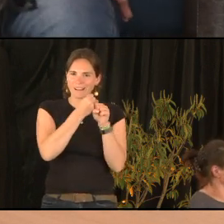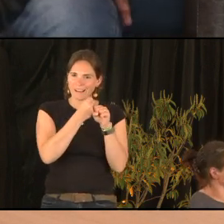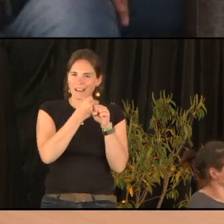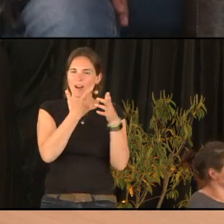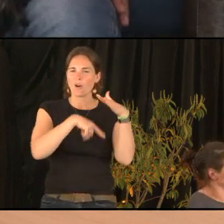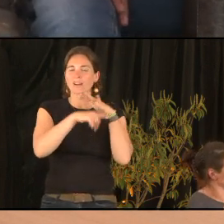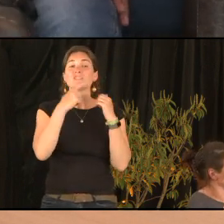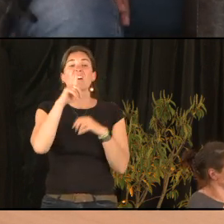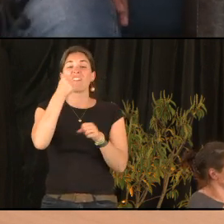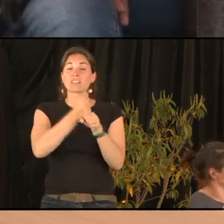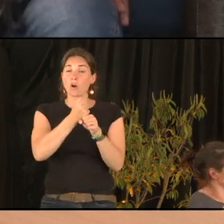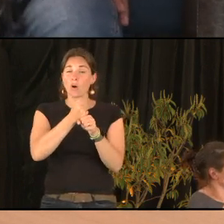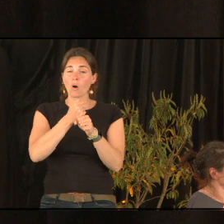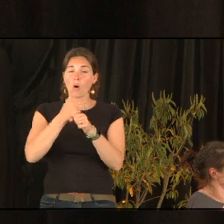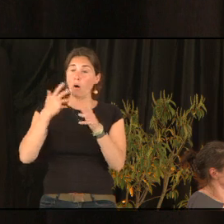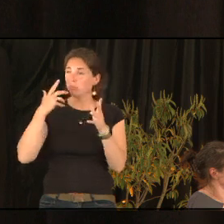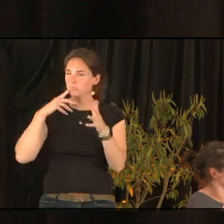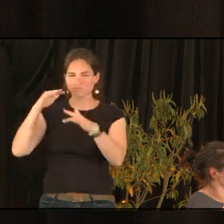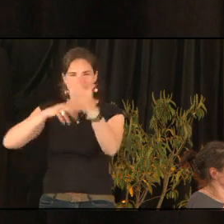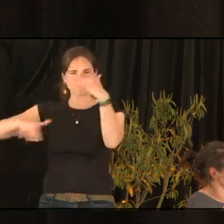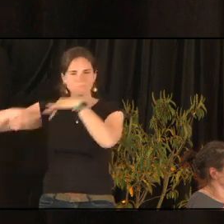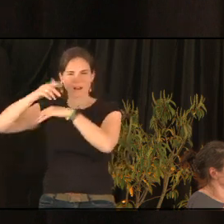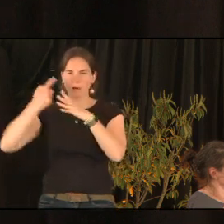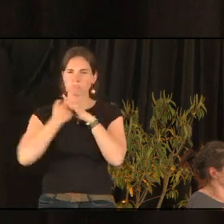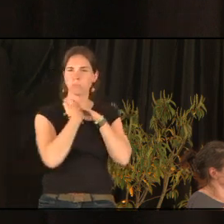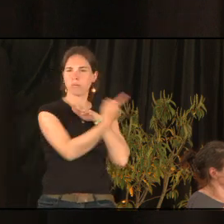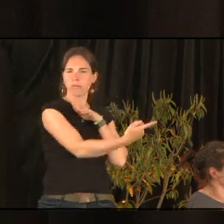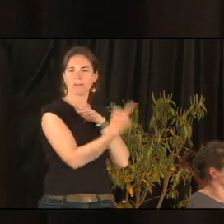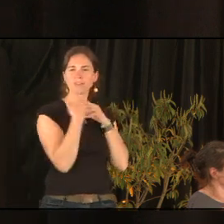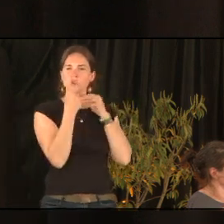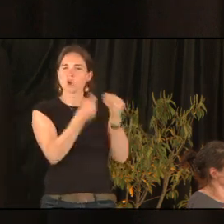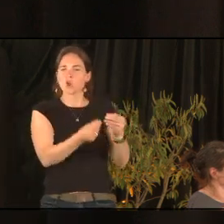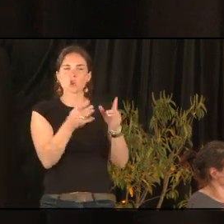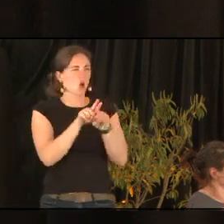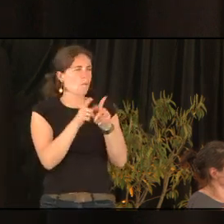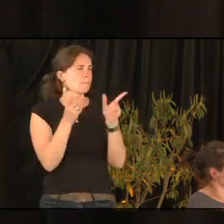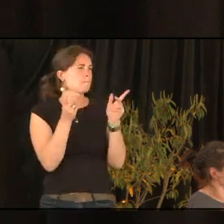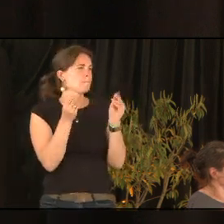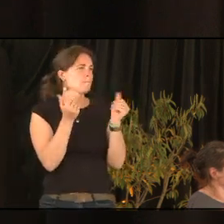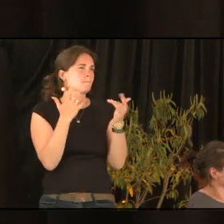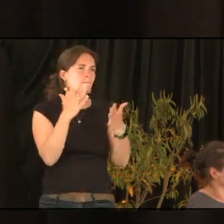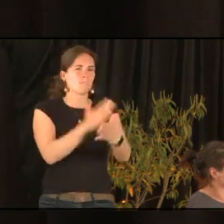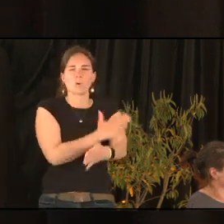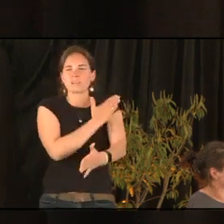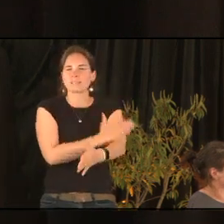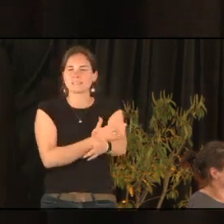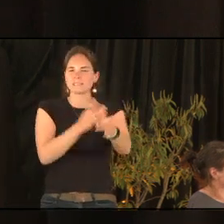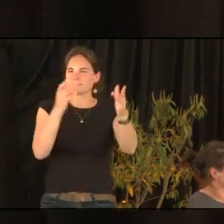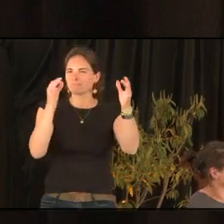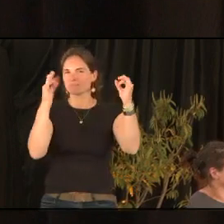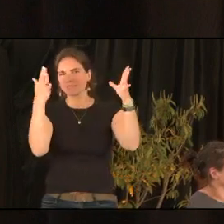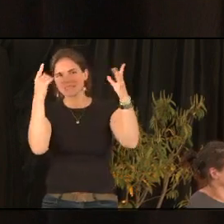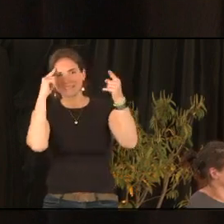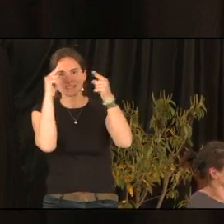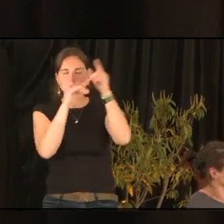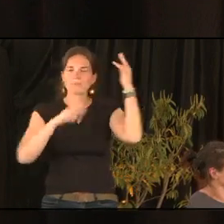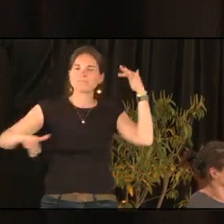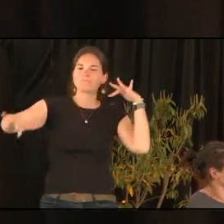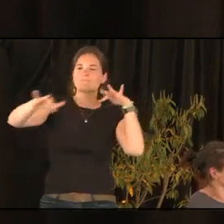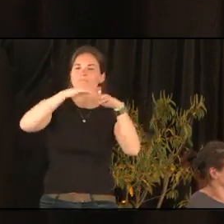immensité sidérante, je trouvais, me permettait, moi, avec le langage, de questionner comment dire, comment